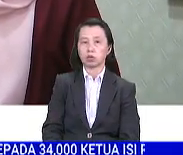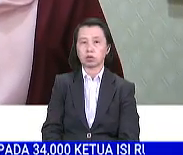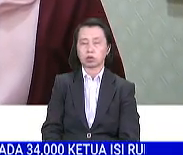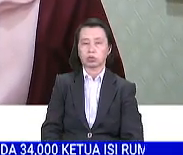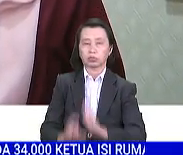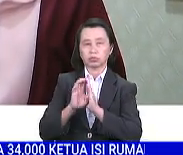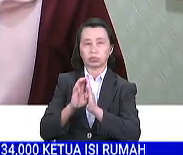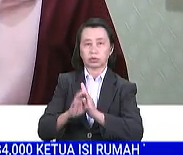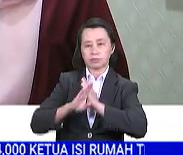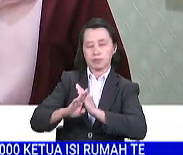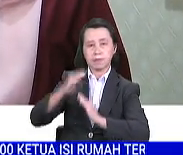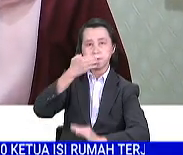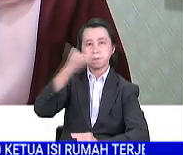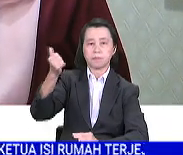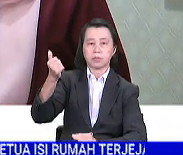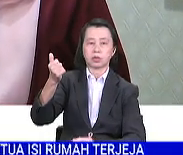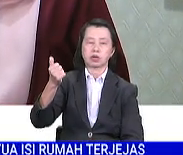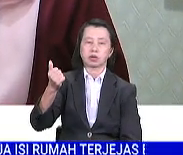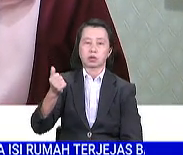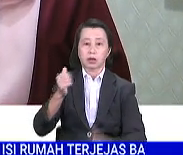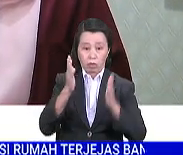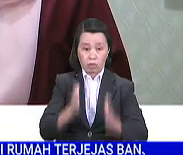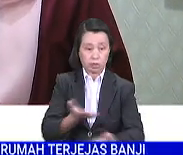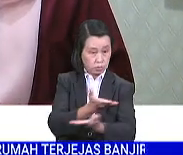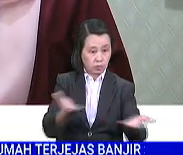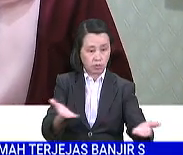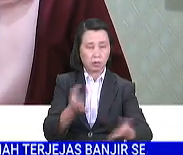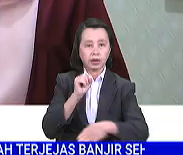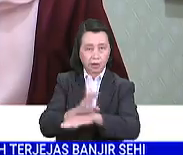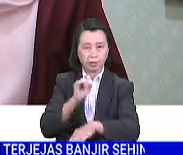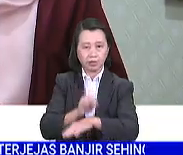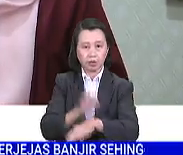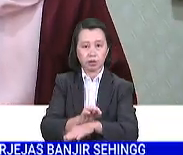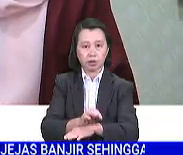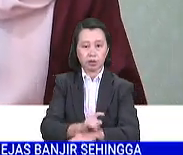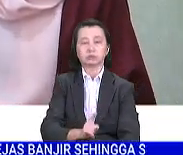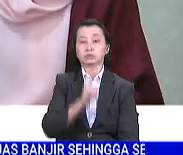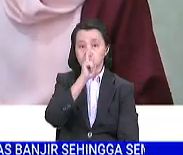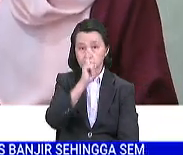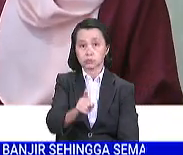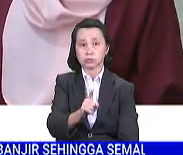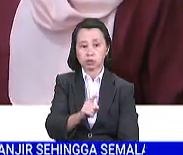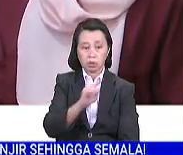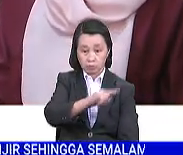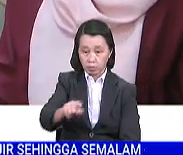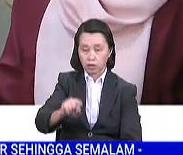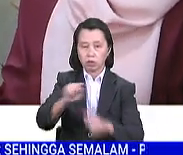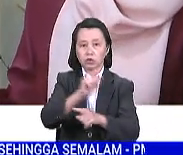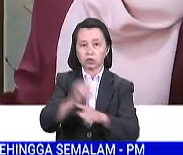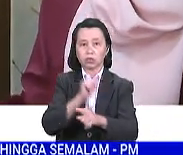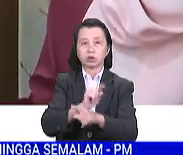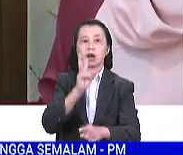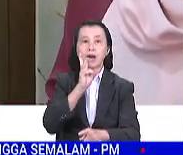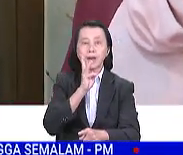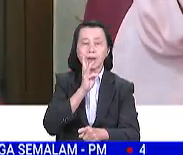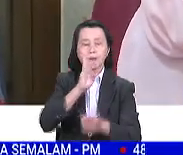langkah pencegahan yang terbaik adalah orang ramai kita nasihatkan supaya memastikan mereka menggunakan sumber air